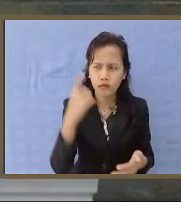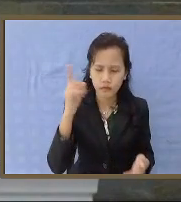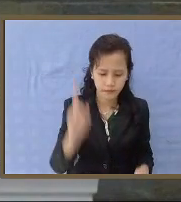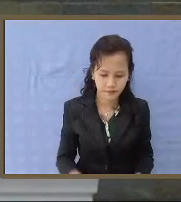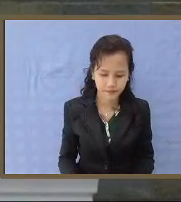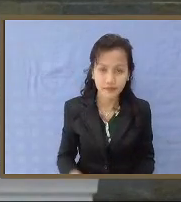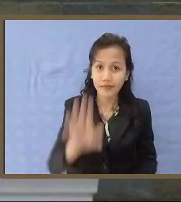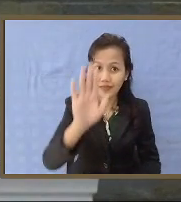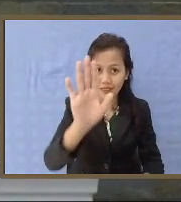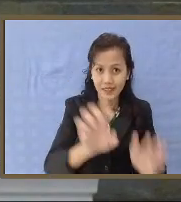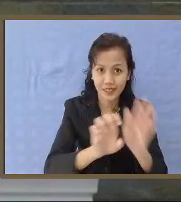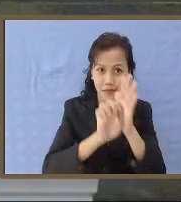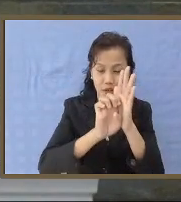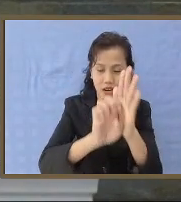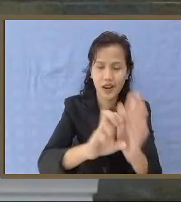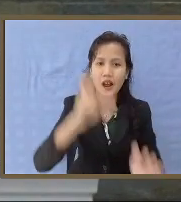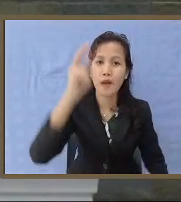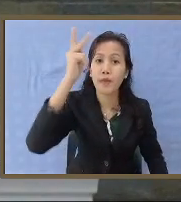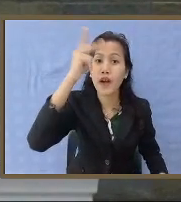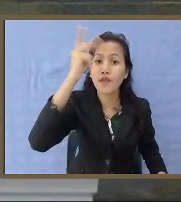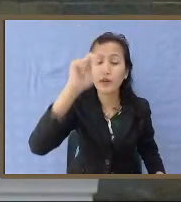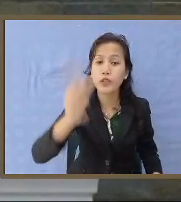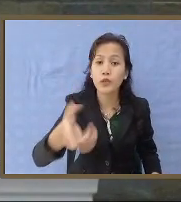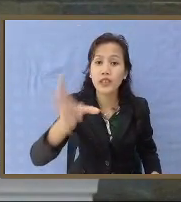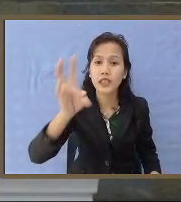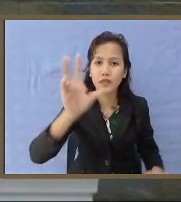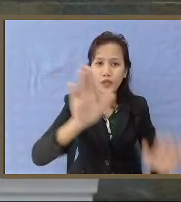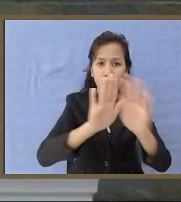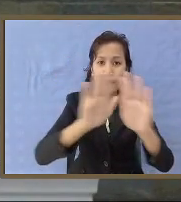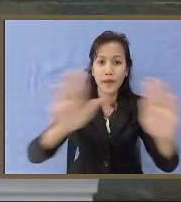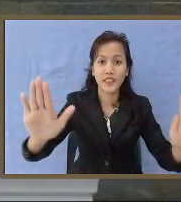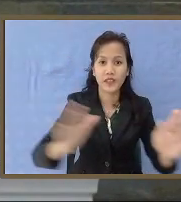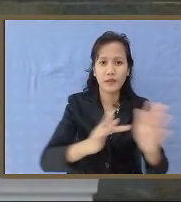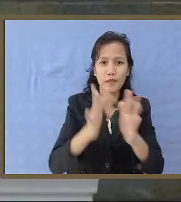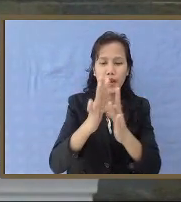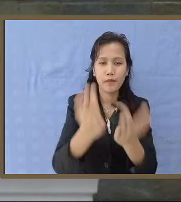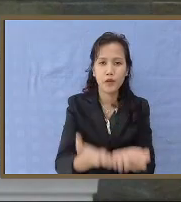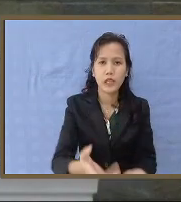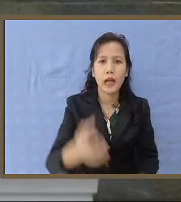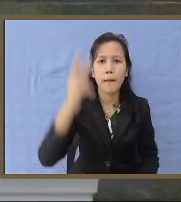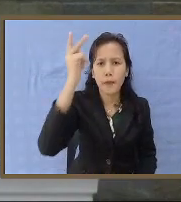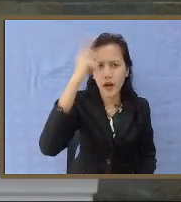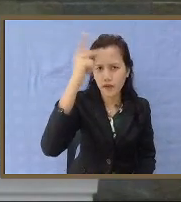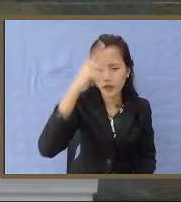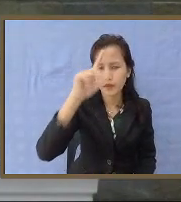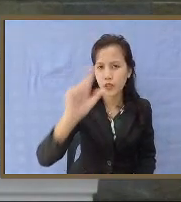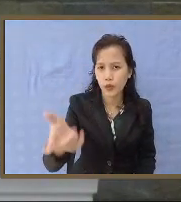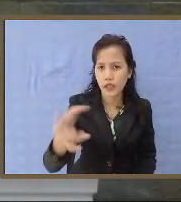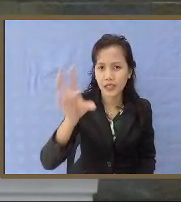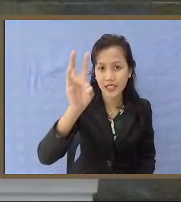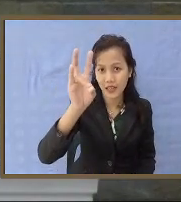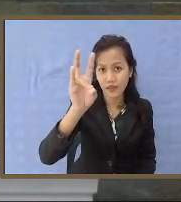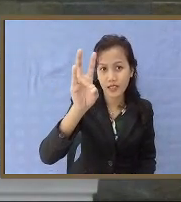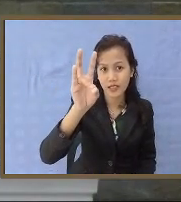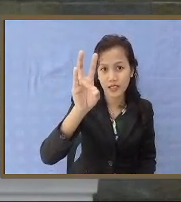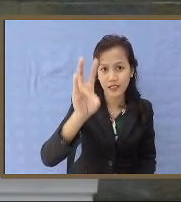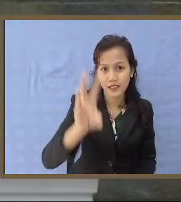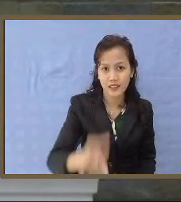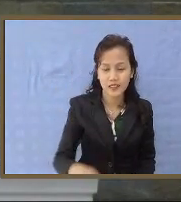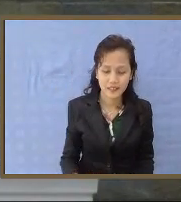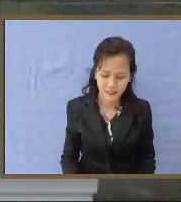book of Proverbs, chapter 27. Para lamang makita po natin yung kagandahan po nito, mga kapatid. Proverbs 27.